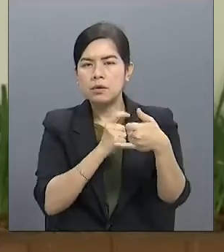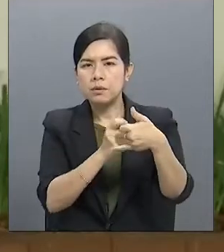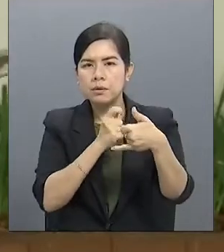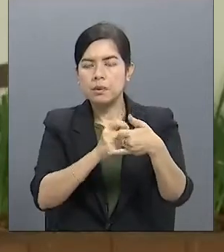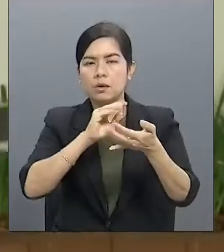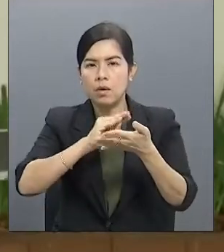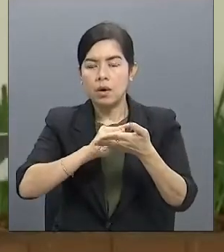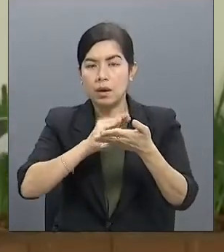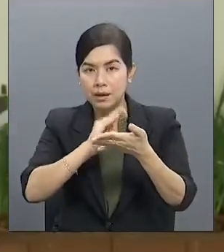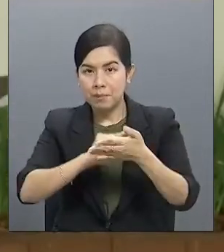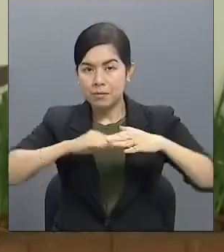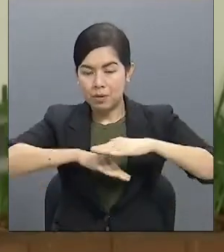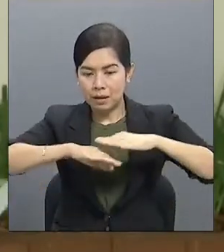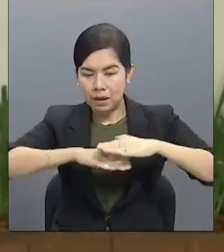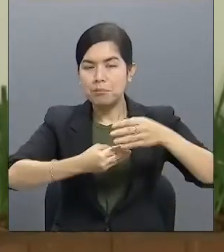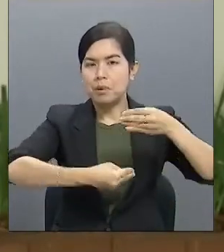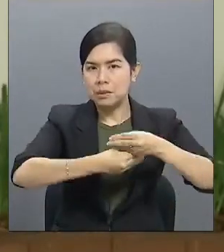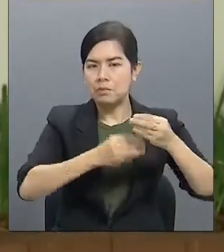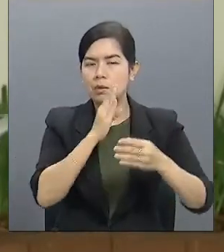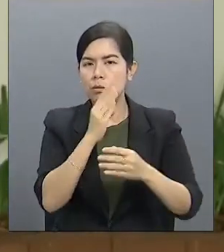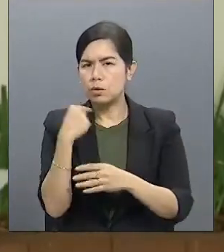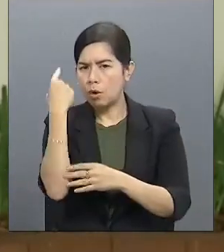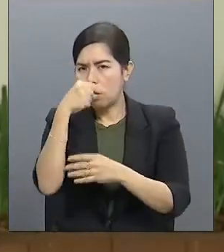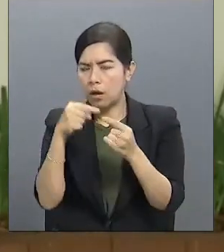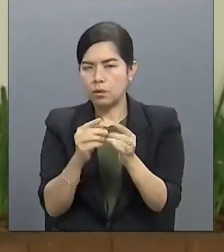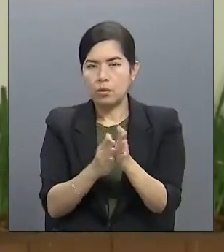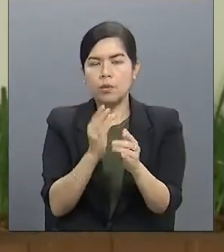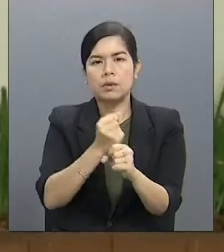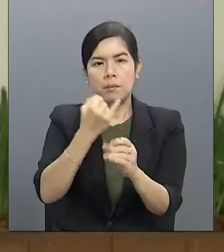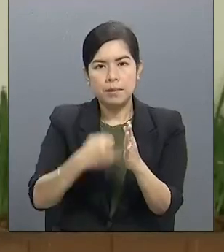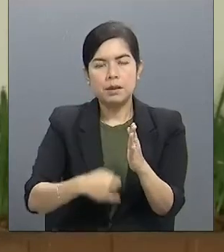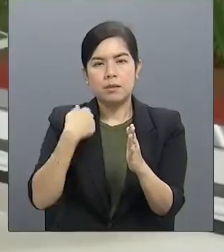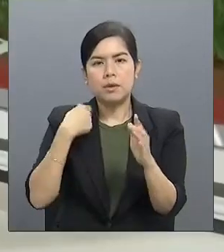ติมและหากมีผู้กระทำความผิดเพิ่มก็จะสามารถออกหมายจับ